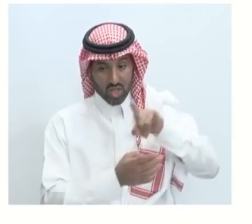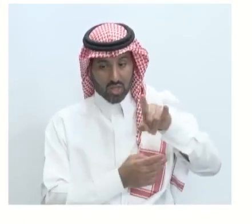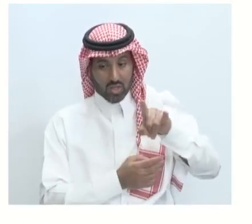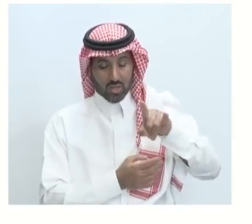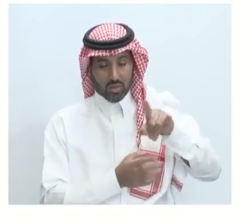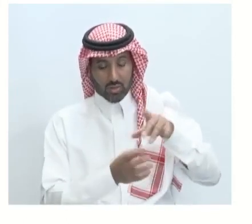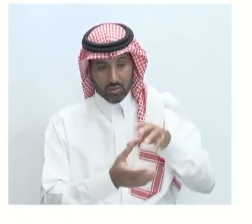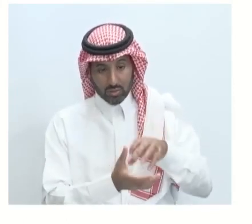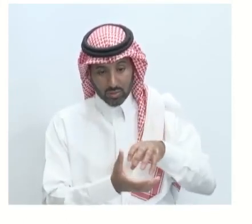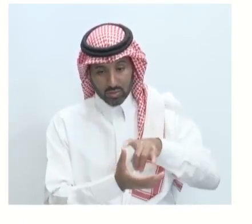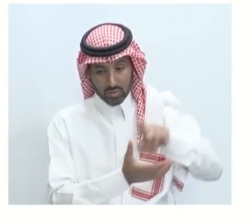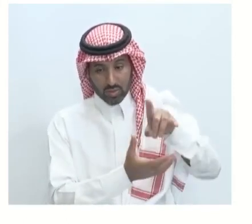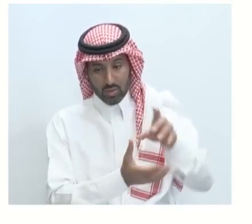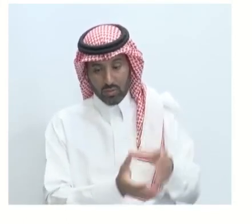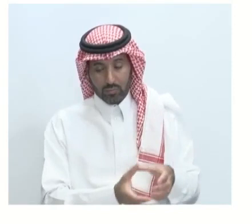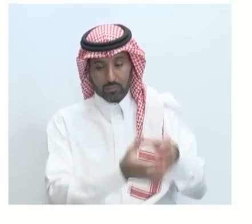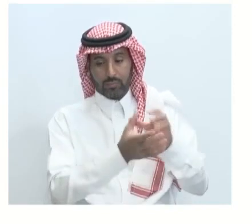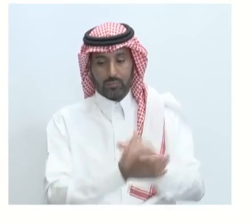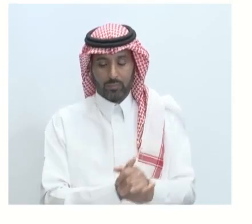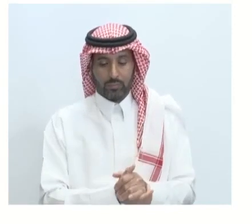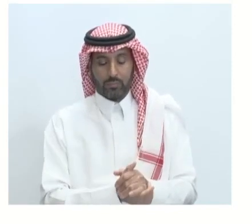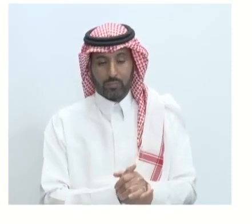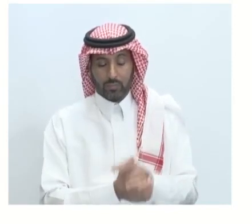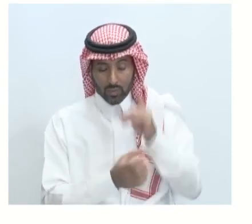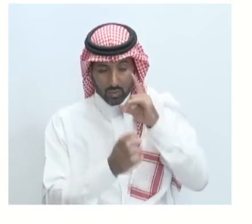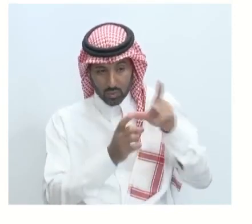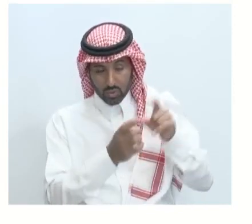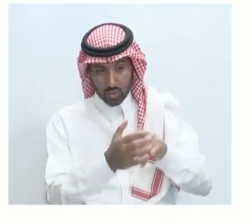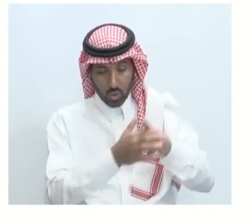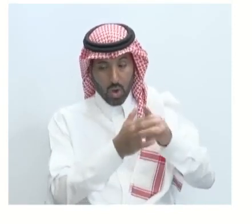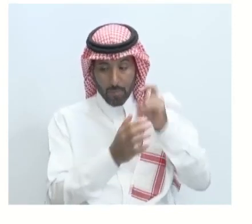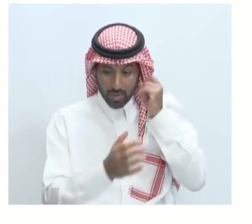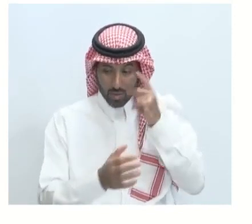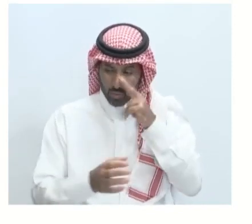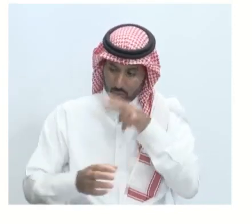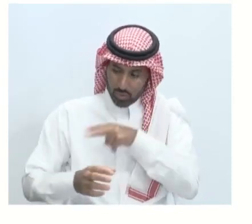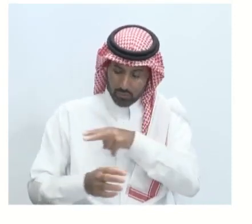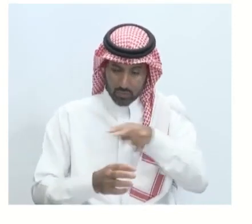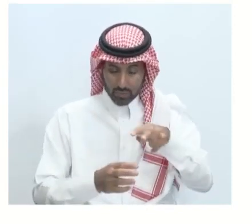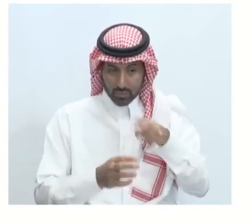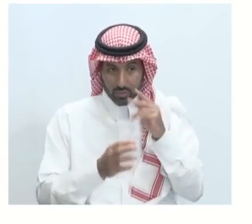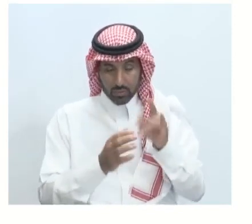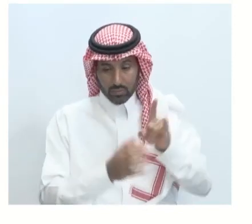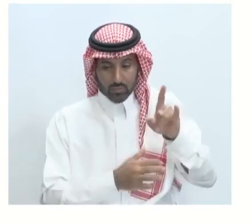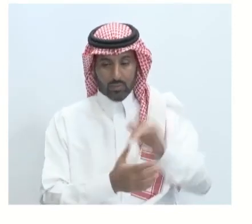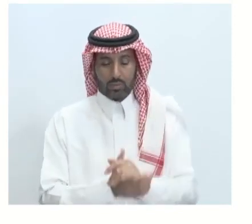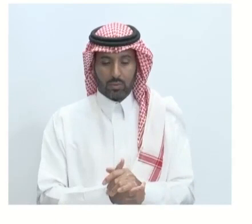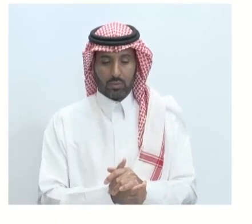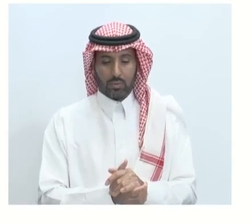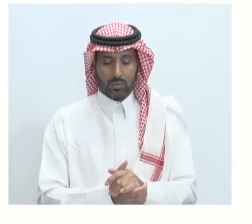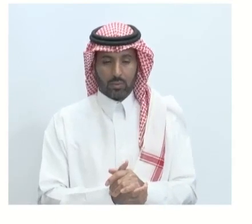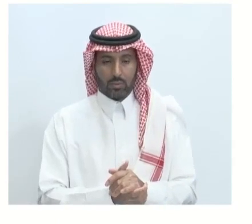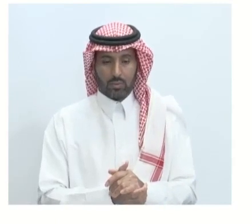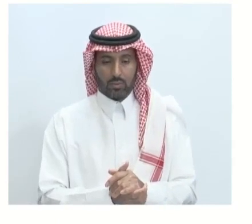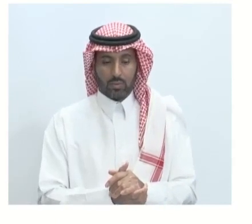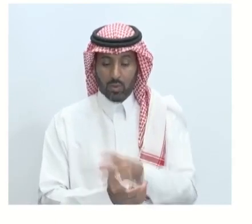لتحمل او لتحمل في تحمل في تلسكوبات للرصد على ارتفاعات عاليه وقد ارسلت